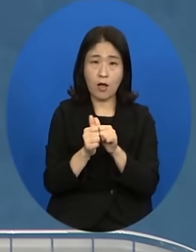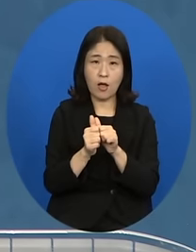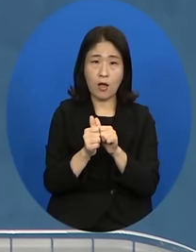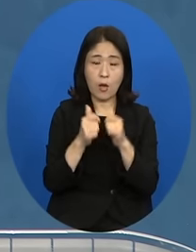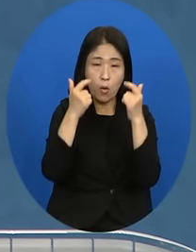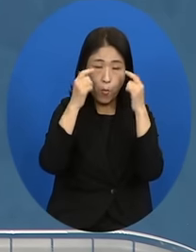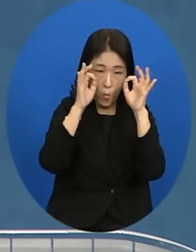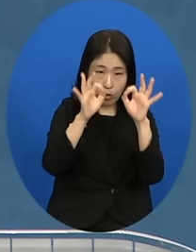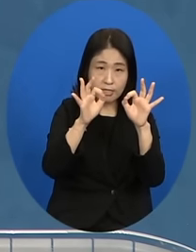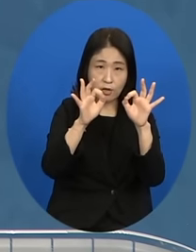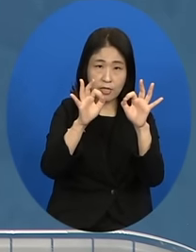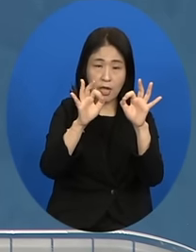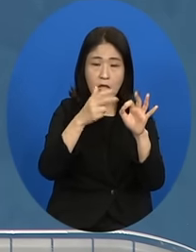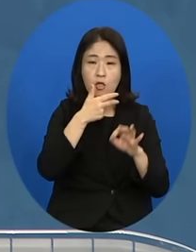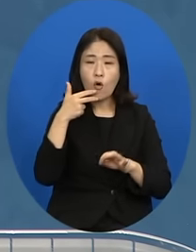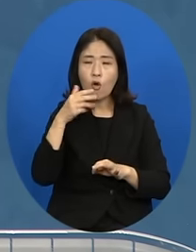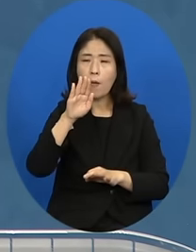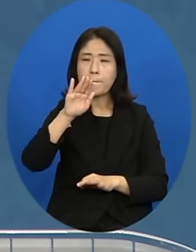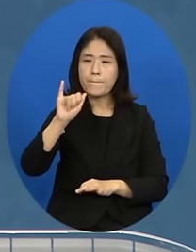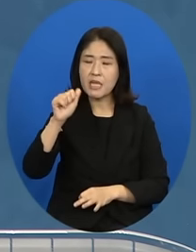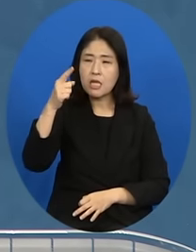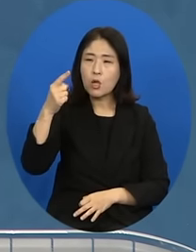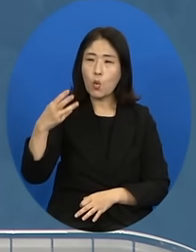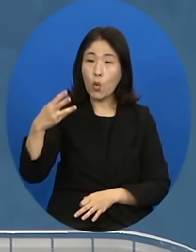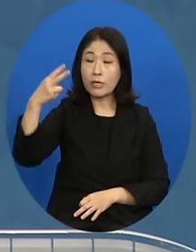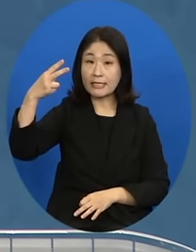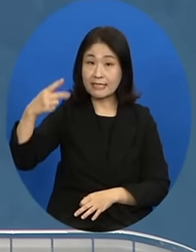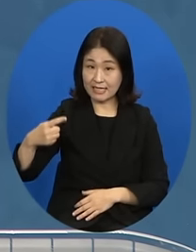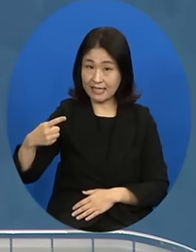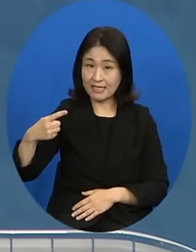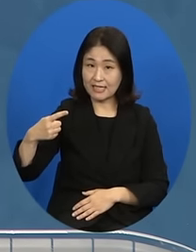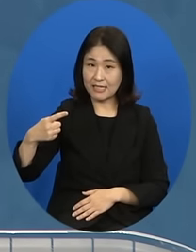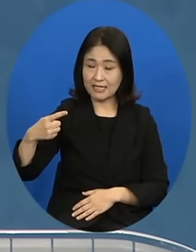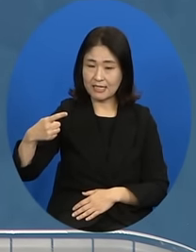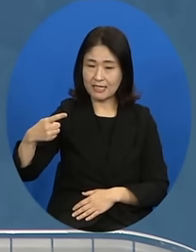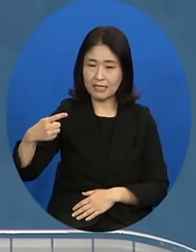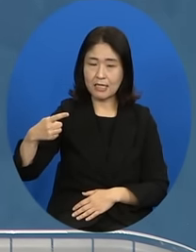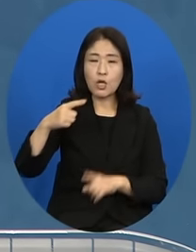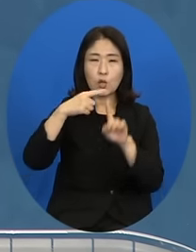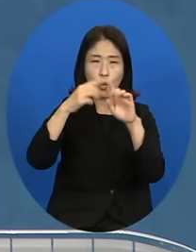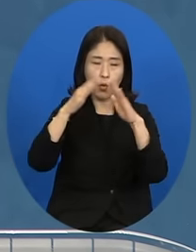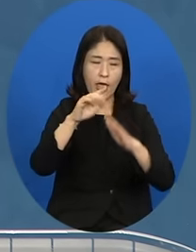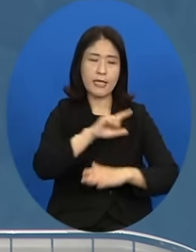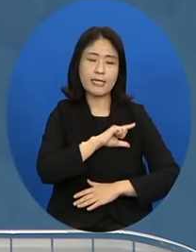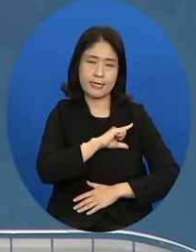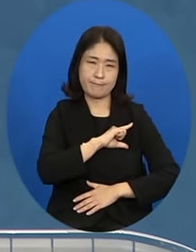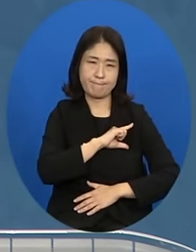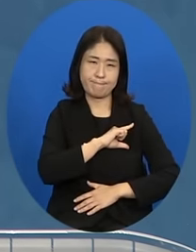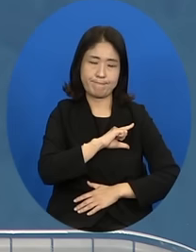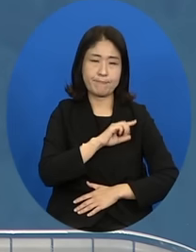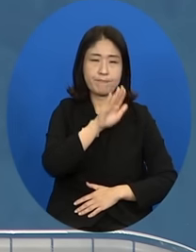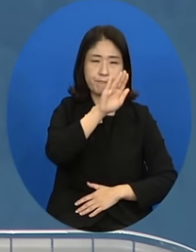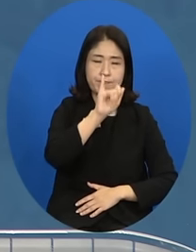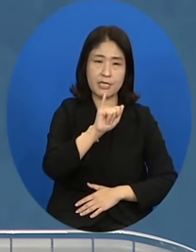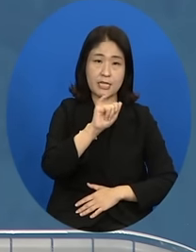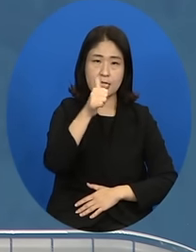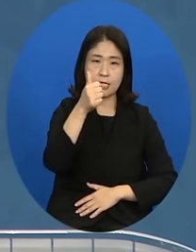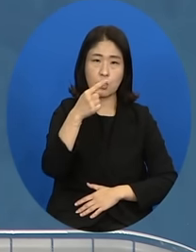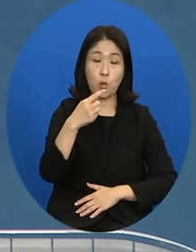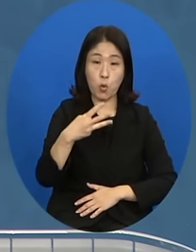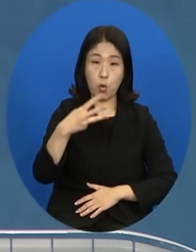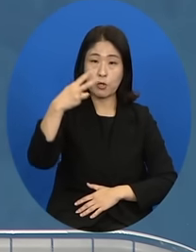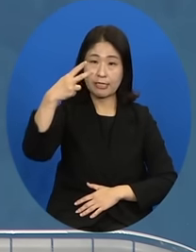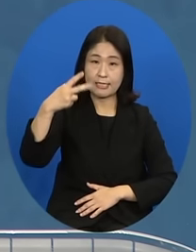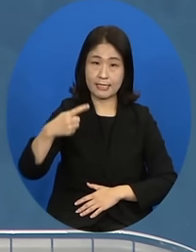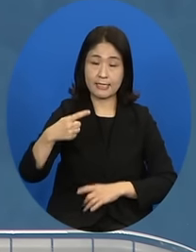behold예요. 그래서 하나님께서 주신 교회 이름으로 삼았습니다. 비홀드 교회. 담임 목사님과